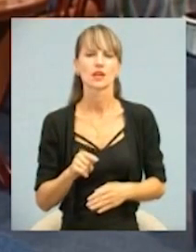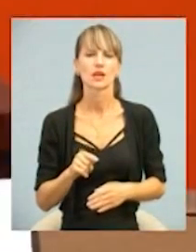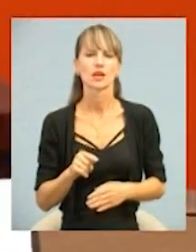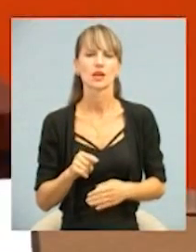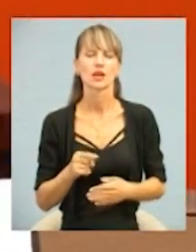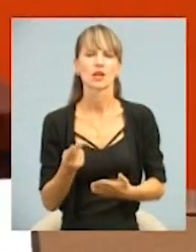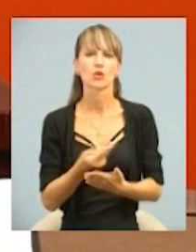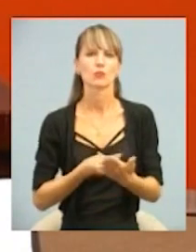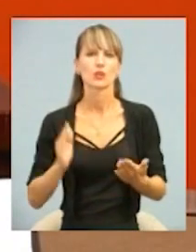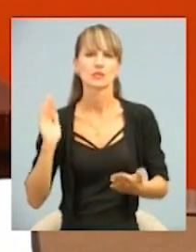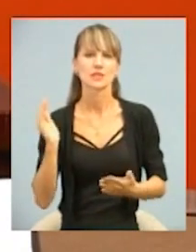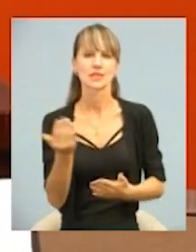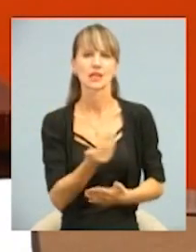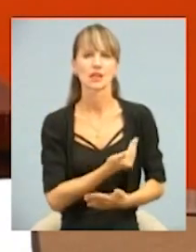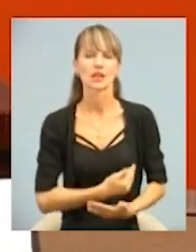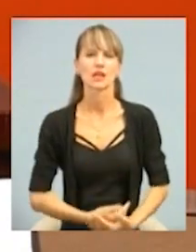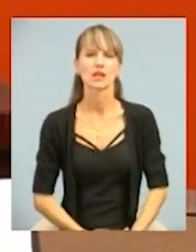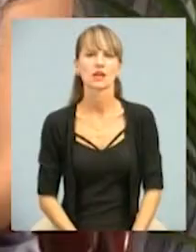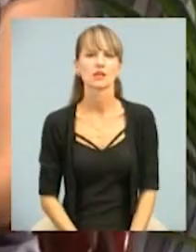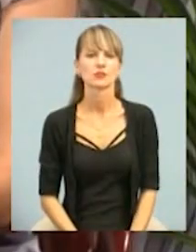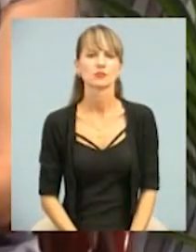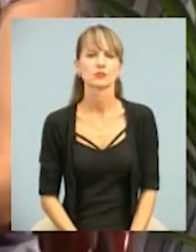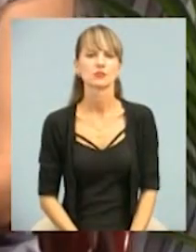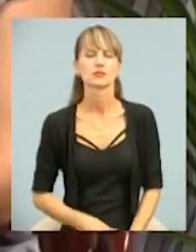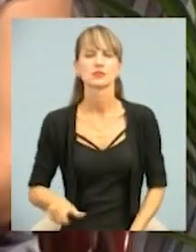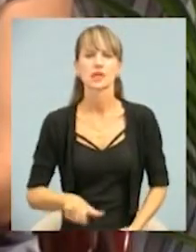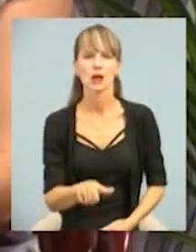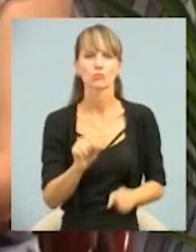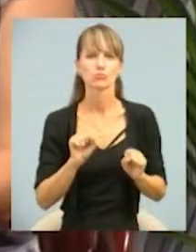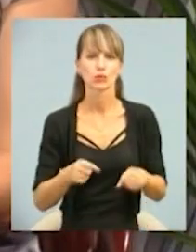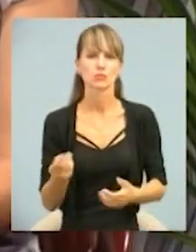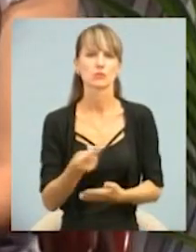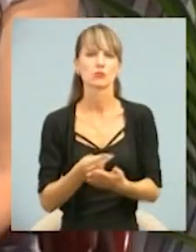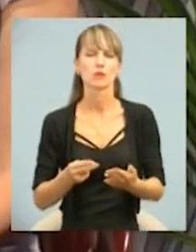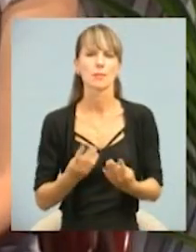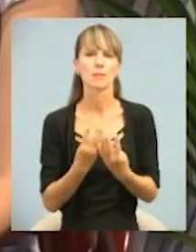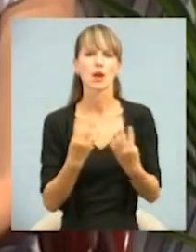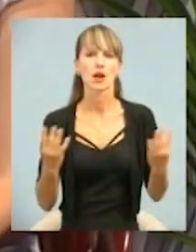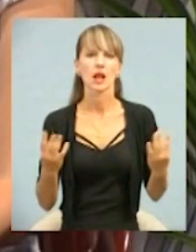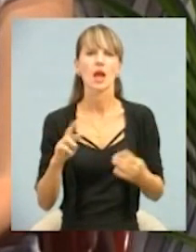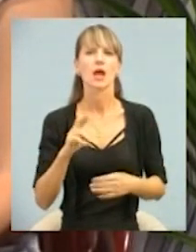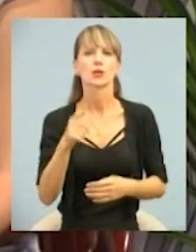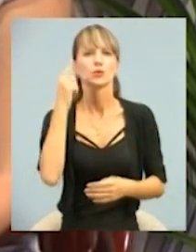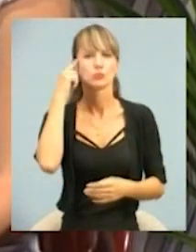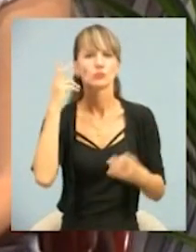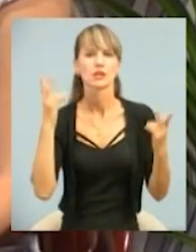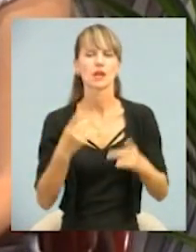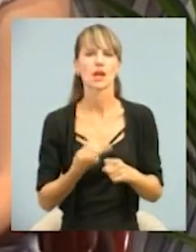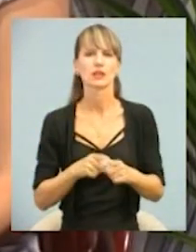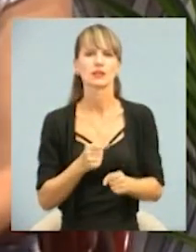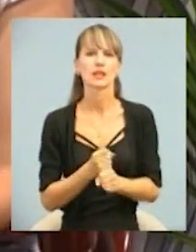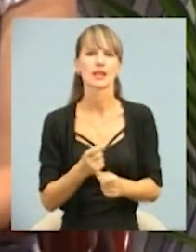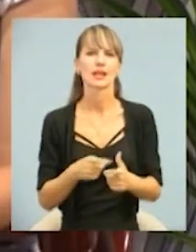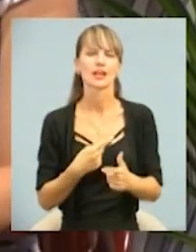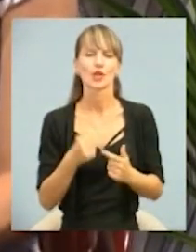розмальовують стіни. Стіни, дорогу можна розмалювати, там, паркан. Як ти гадаєш, чи потрібно це робити,